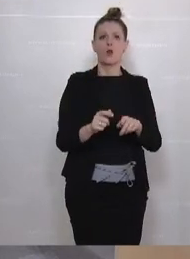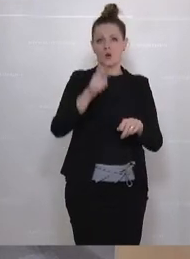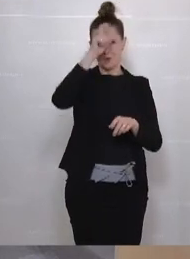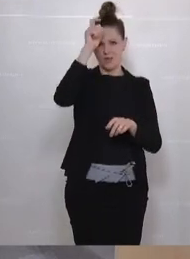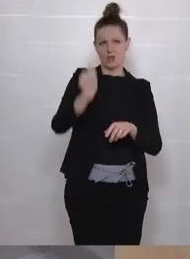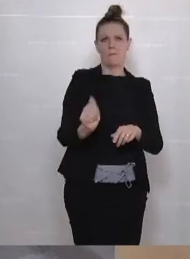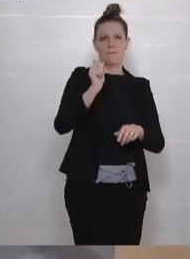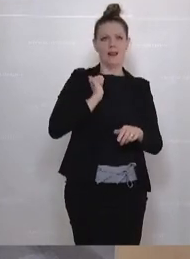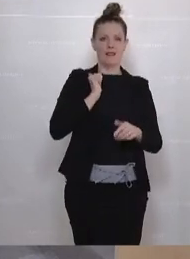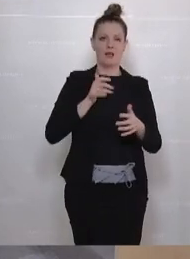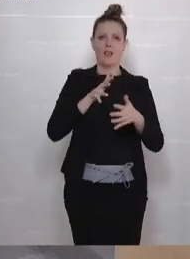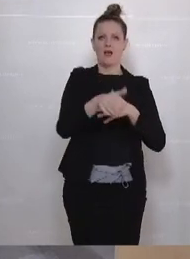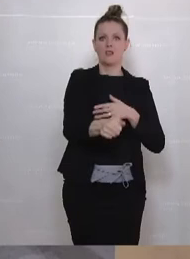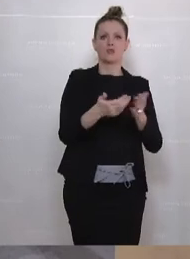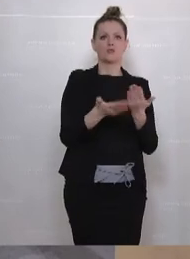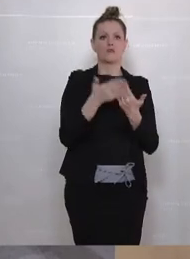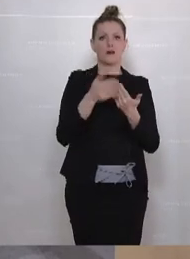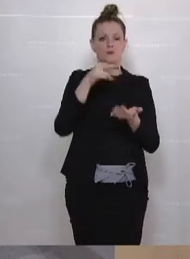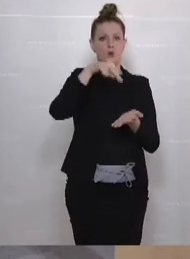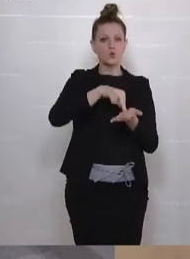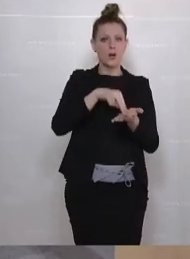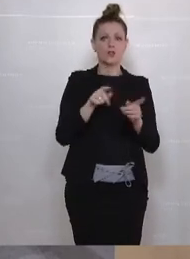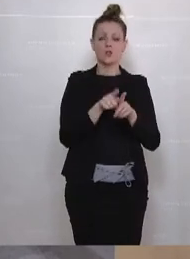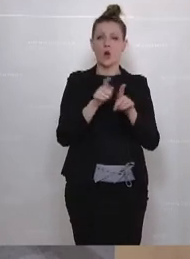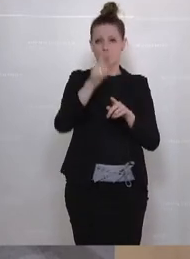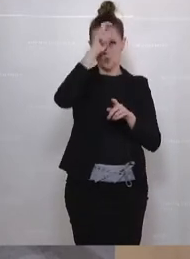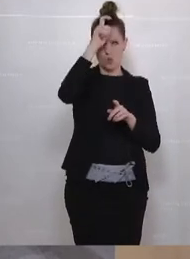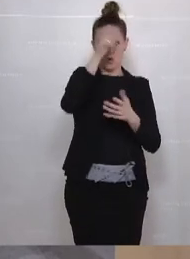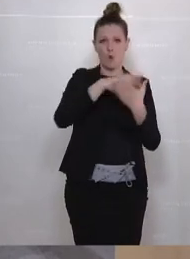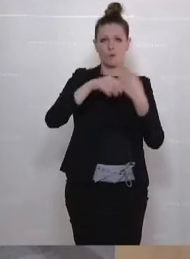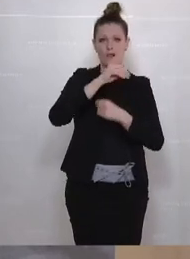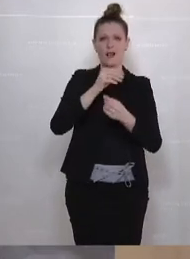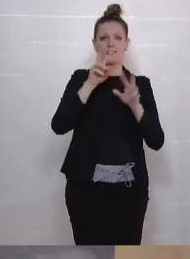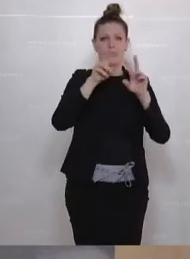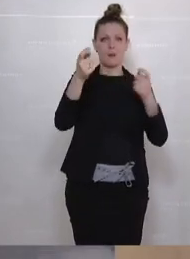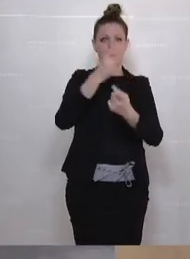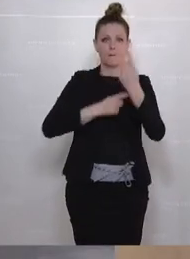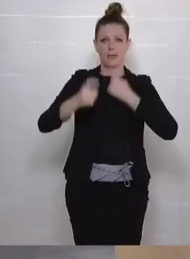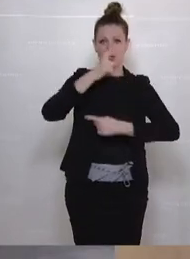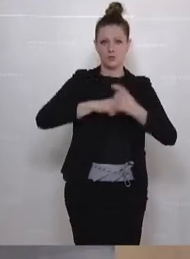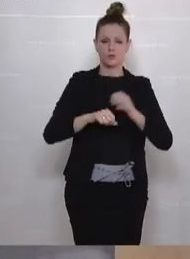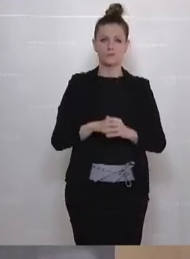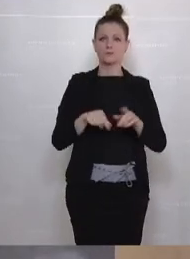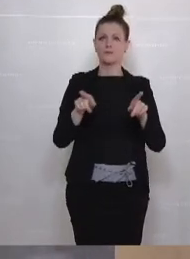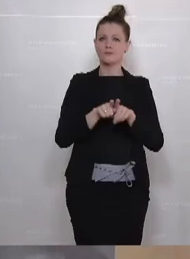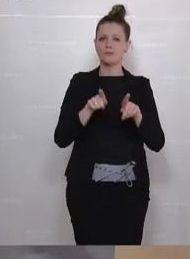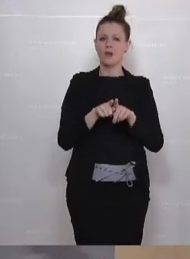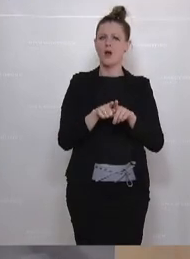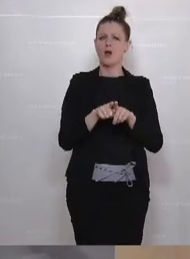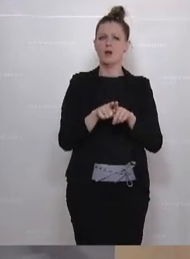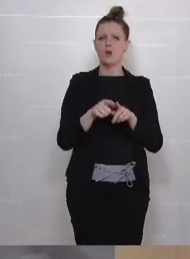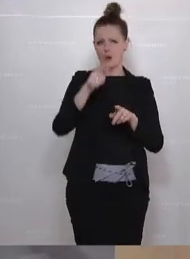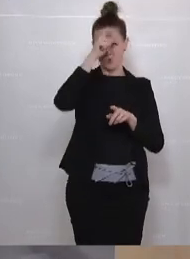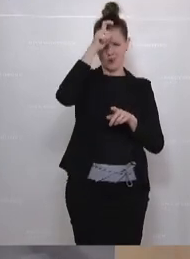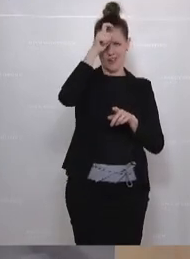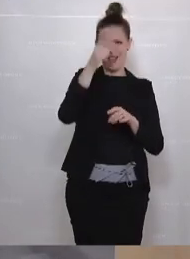Militärintervention, wie zum Beispiel in Syrien, und der Umgang der Türkei mit dem Thema Migration. Auch das rechtswidrige Vorgehen der Türkei